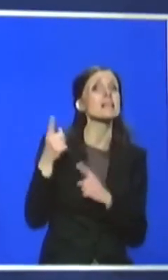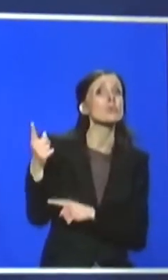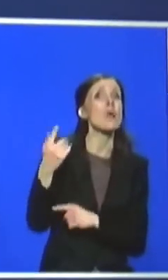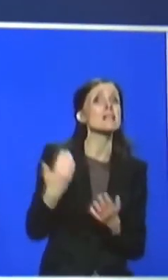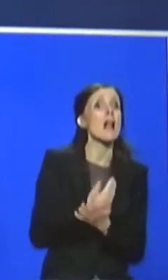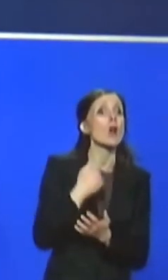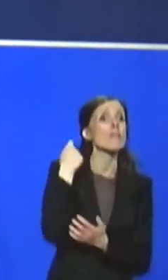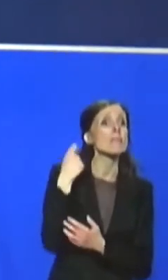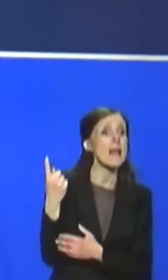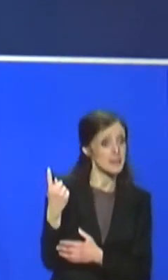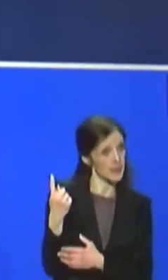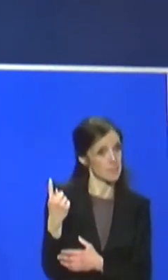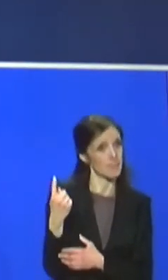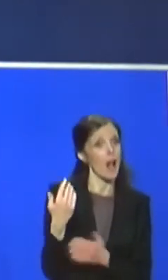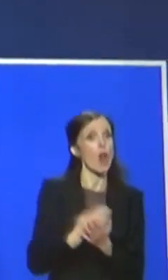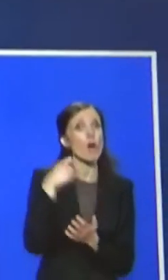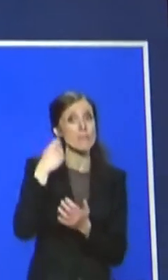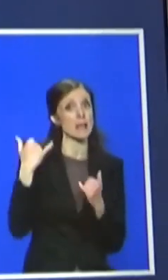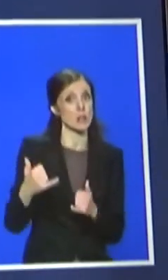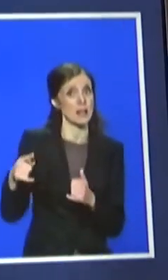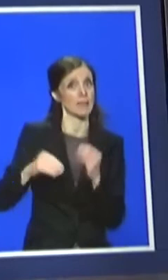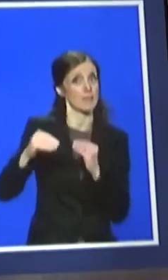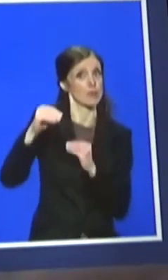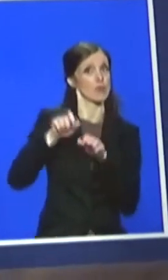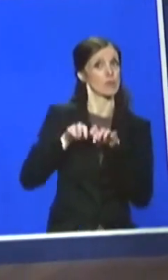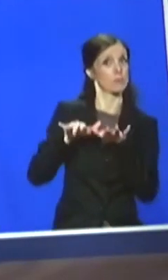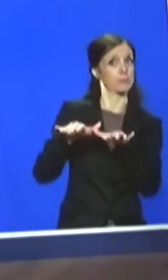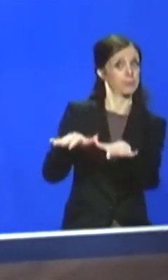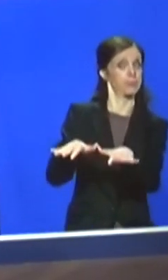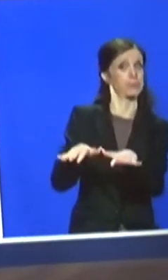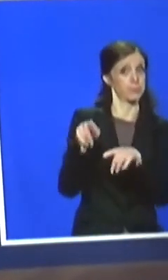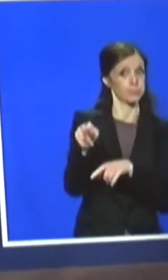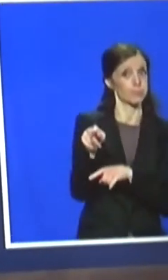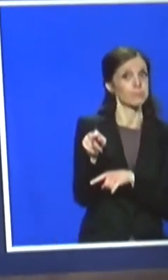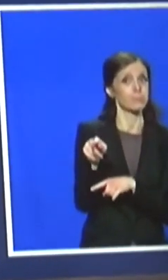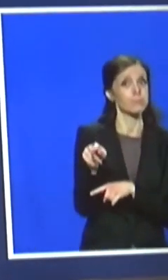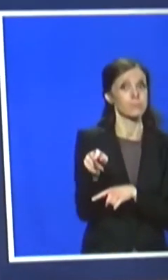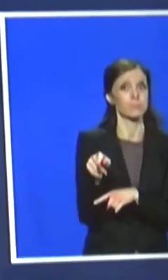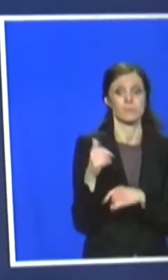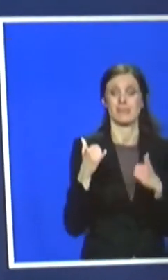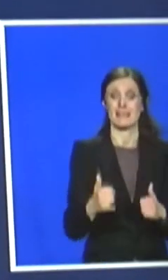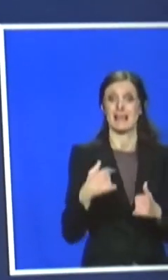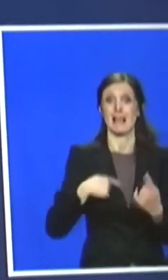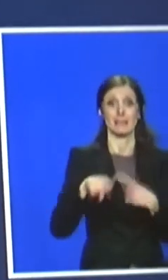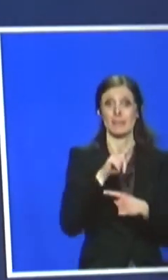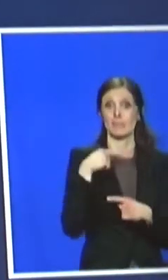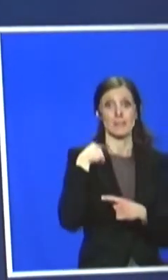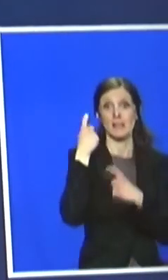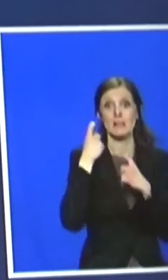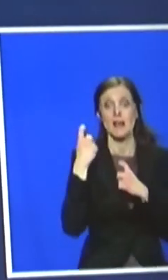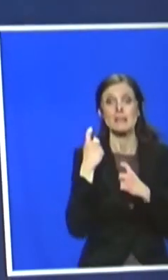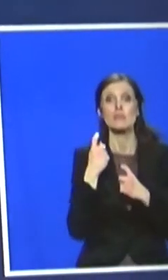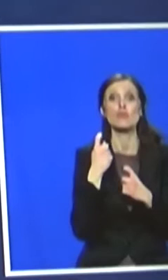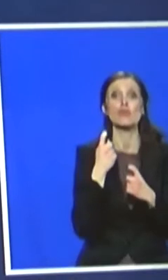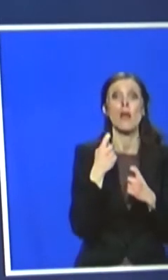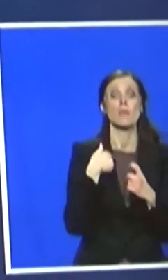novog žarišta. To je nešto što se trenutno javlja i već se sada razmišlja i aktivno radi na